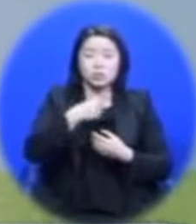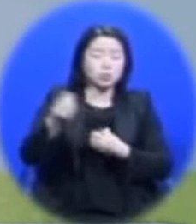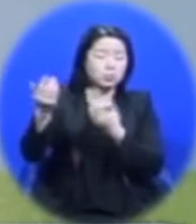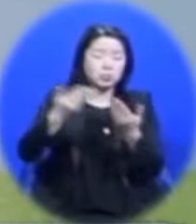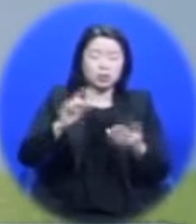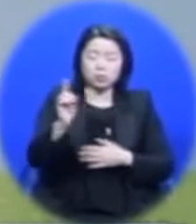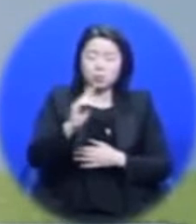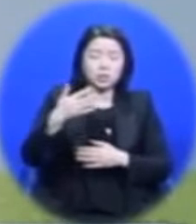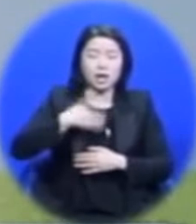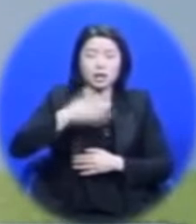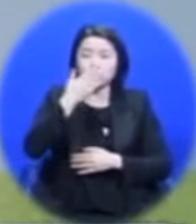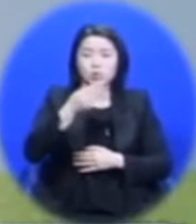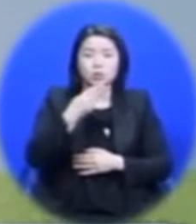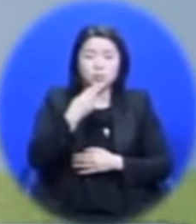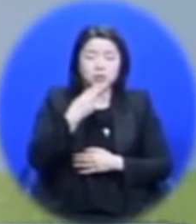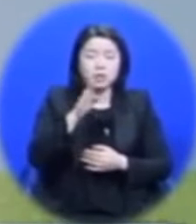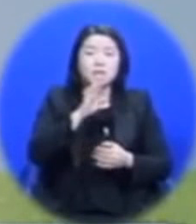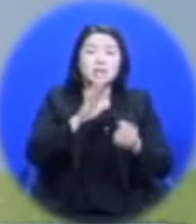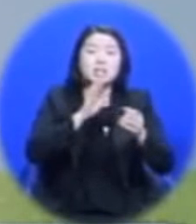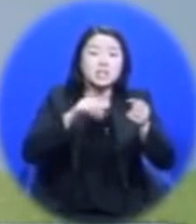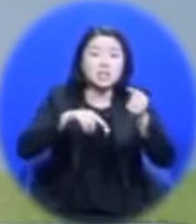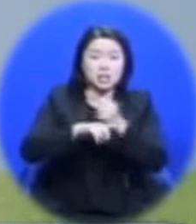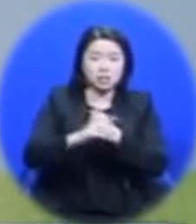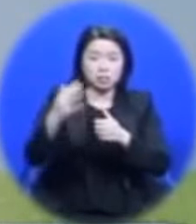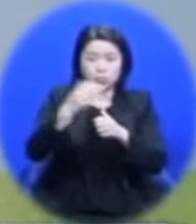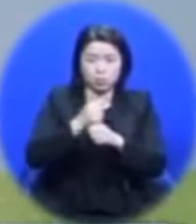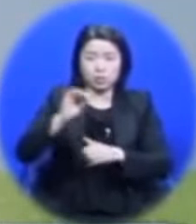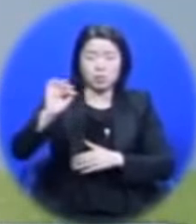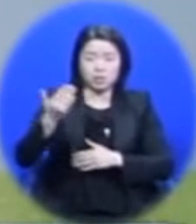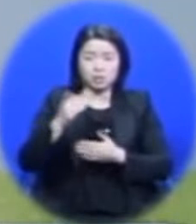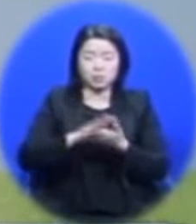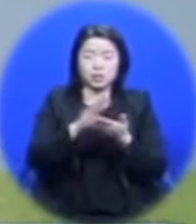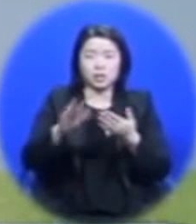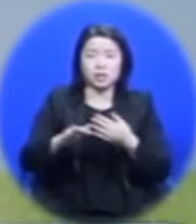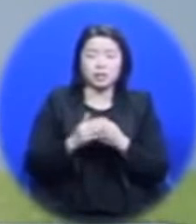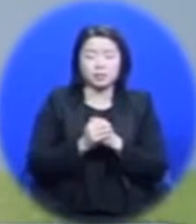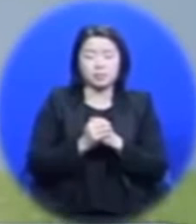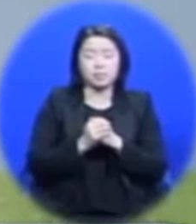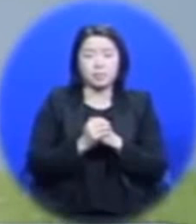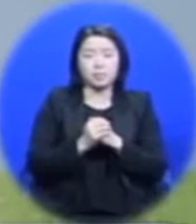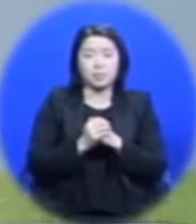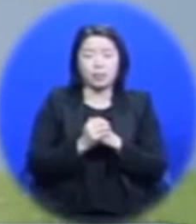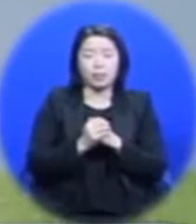없어요. 진리를 붙잡으셔야 돼요.